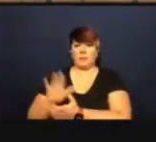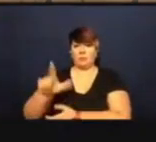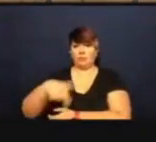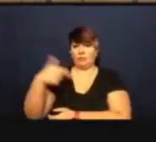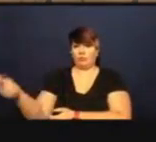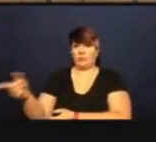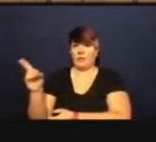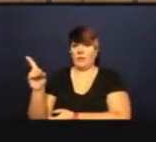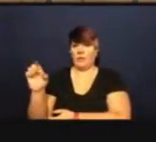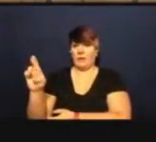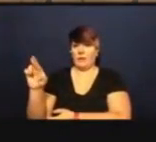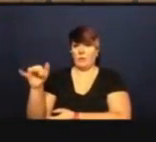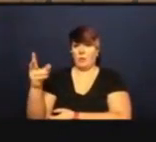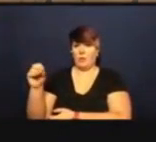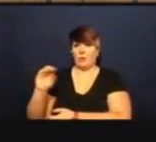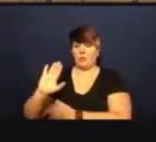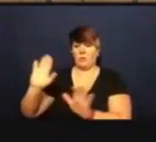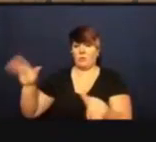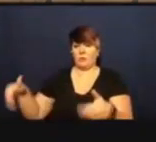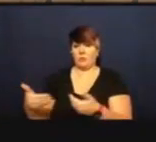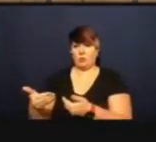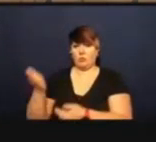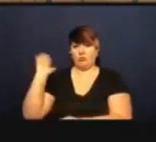majengo au mpango wa majengo.